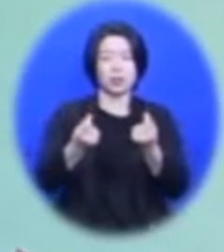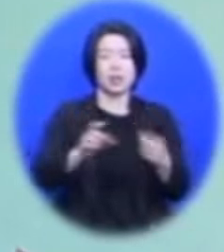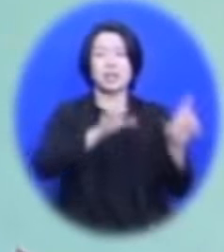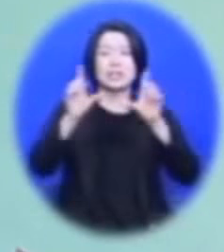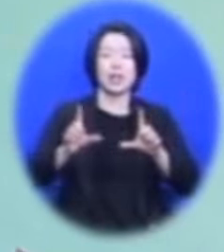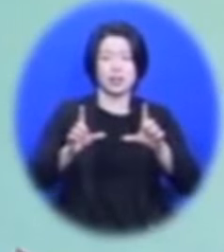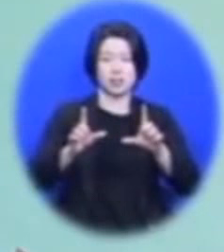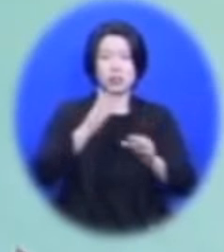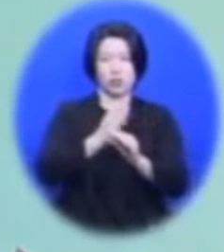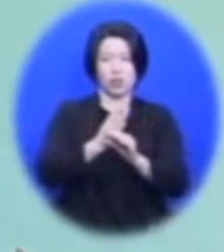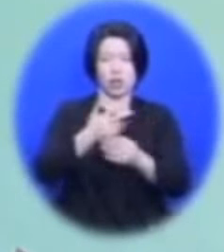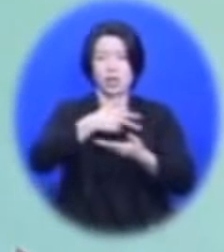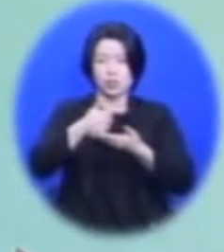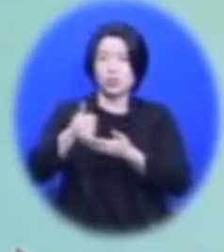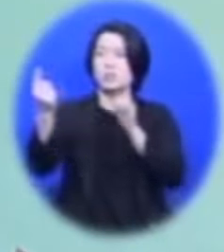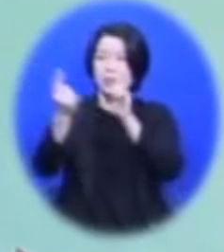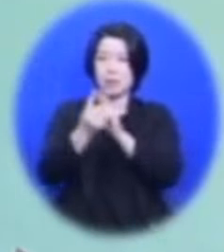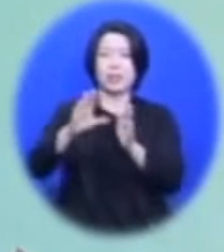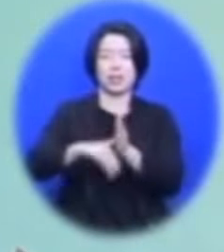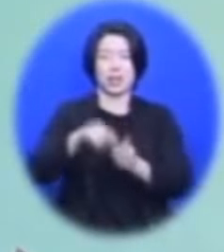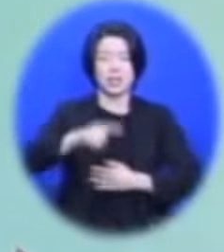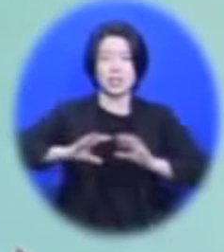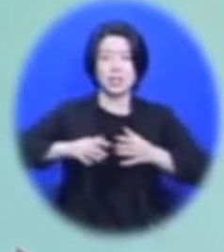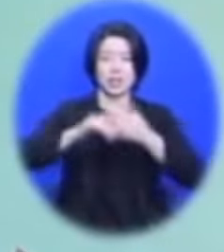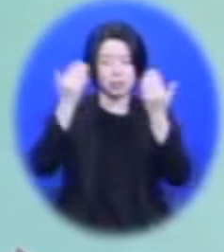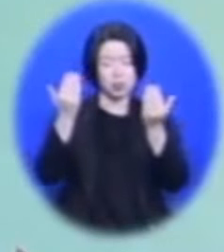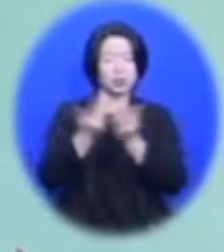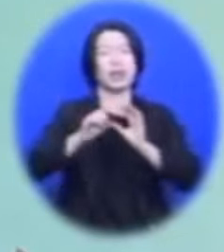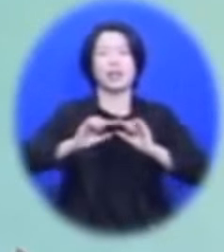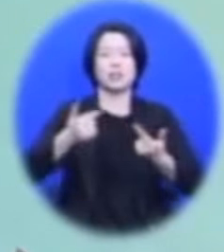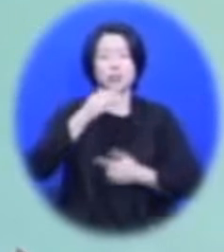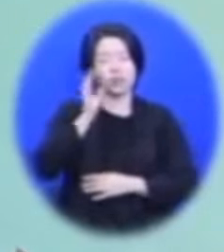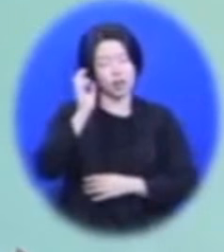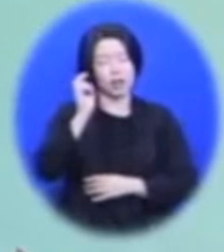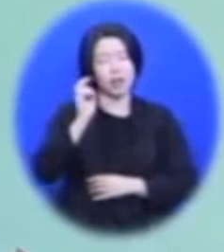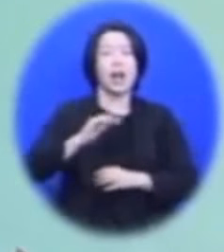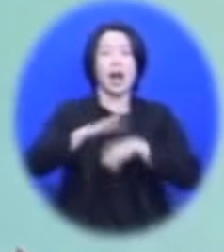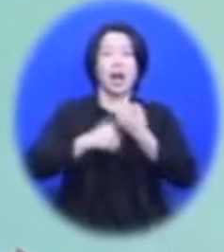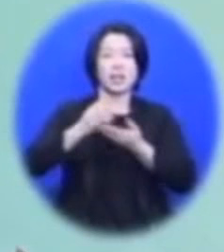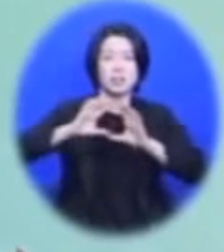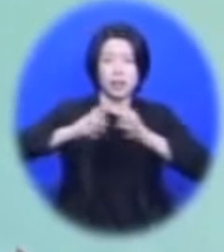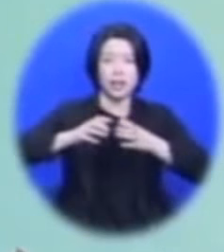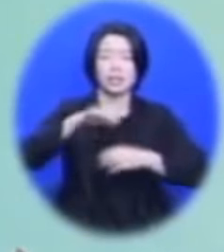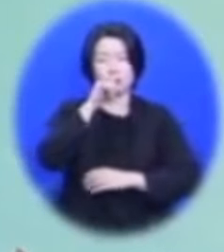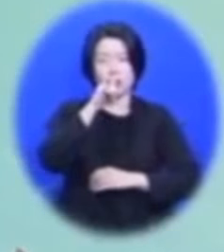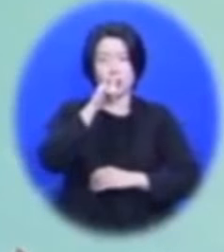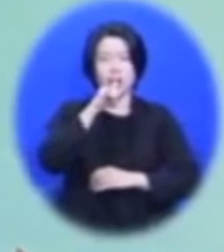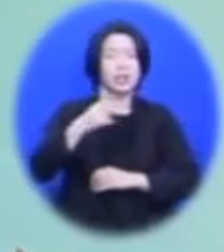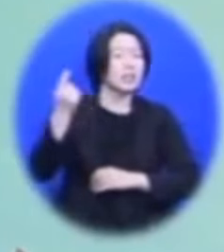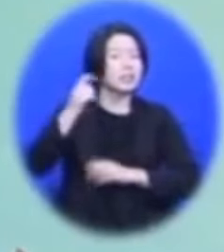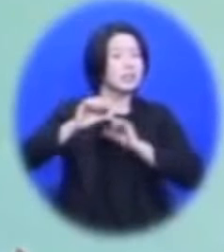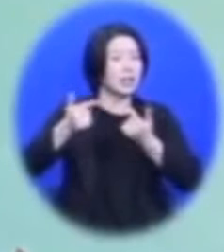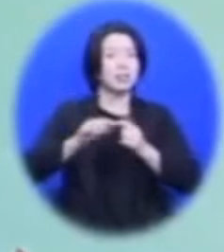살다가 주님을 만날 때 이 세상이 전부가 아니었구나. 하나님의 나라가 있구나. 안 들어본 건